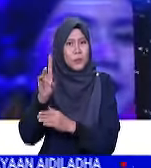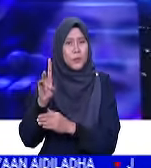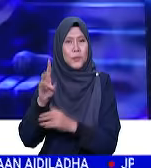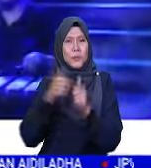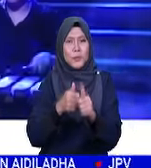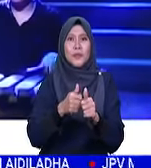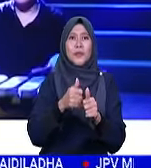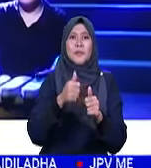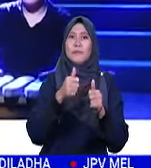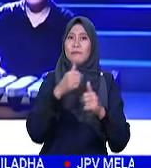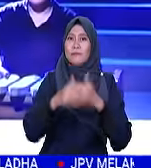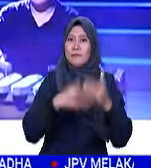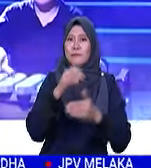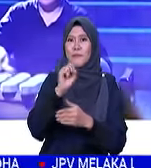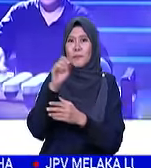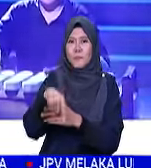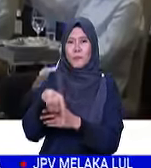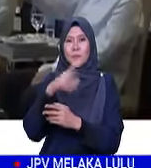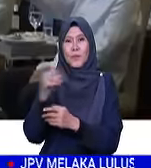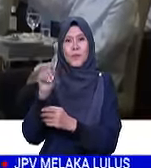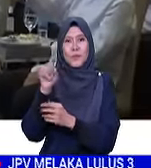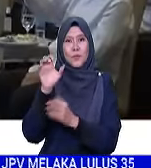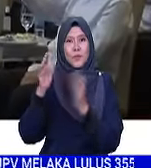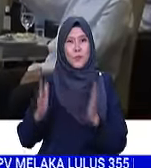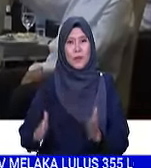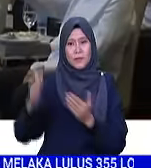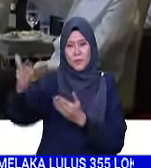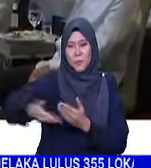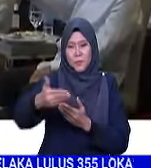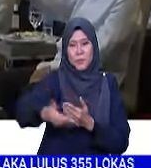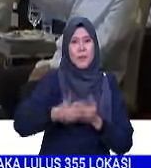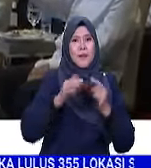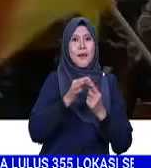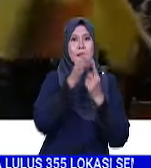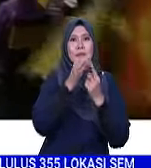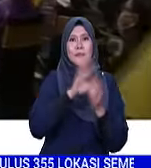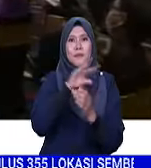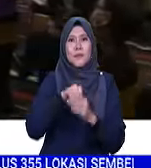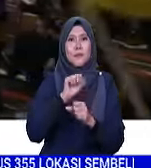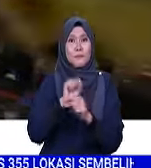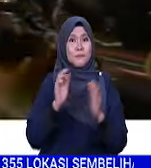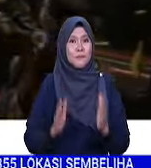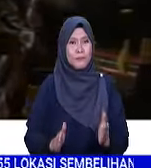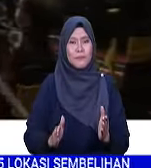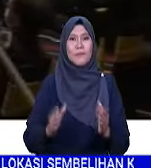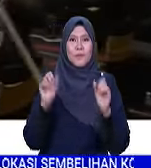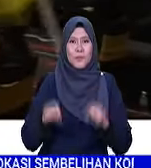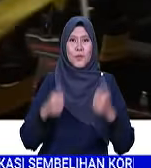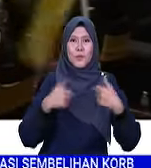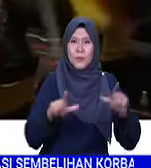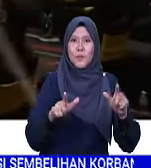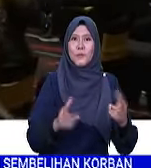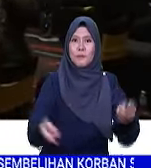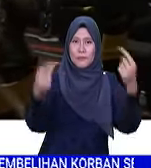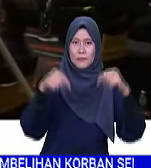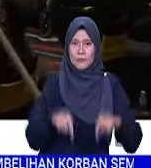mengikut prosedur operasi standard, manakala hanya 100 orang para jemputan khas termasuk kakitangan berkaitan dibenarkan hadir